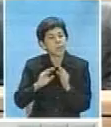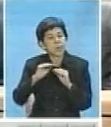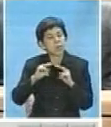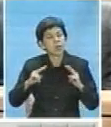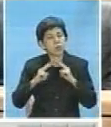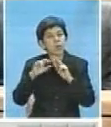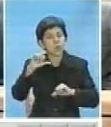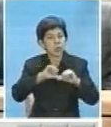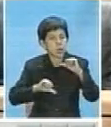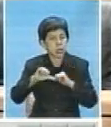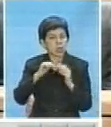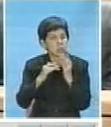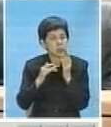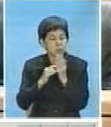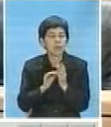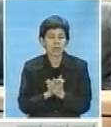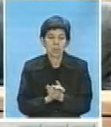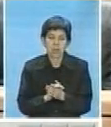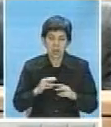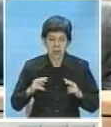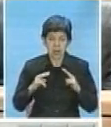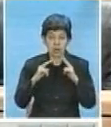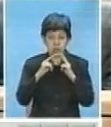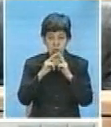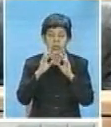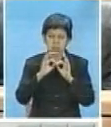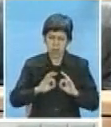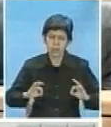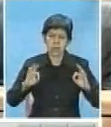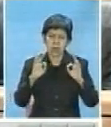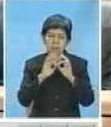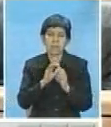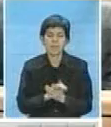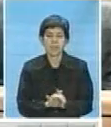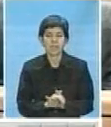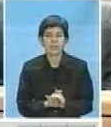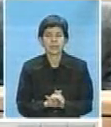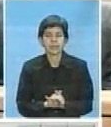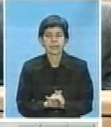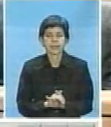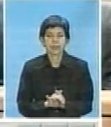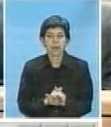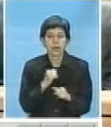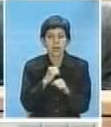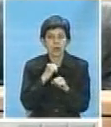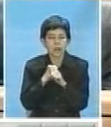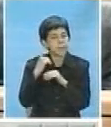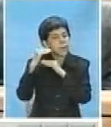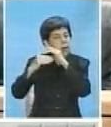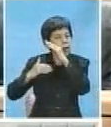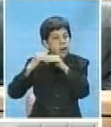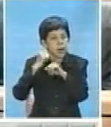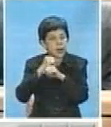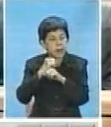าสตร์เทคโนโลยีนะครับซึ่งเป็นกระทรวงที่เป็นหัวใจสำคัญอันหนึ่งนะครับในการพัฒนาต่างๆให้เร